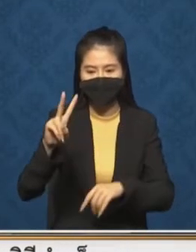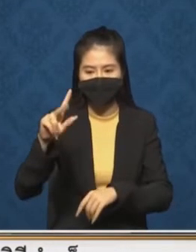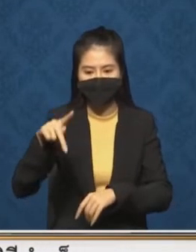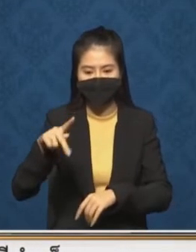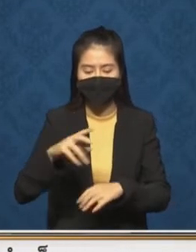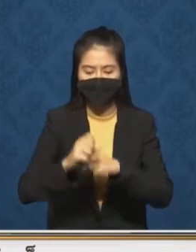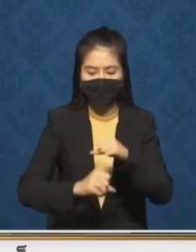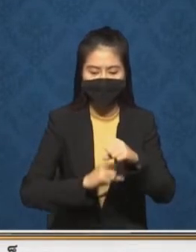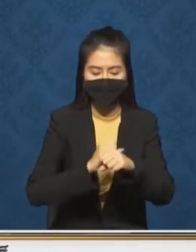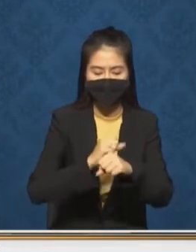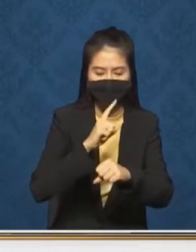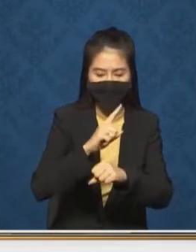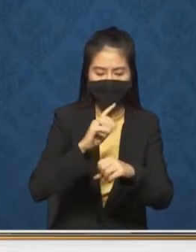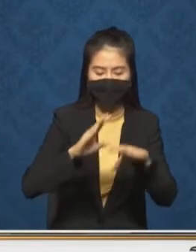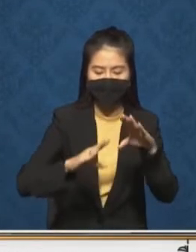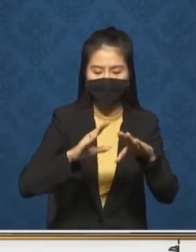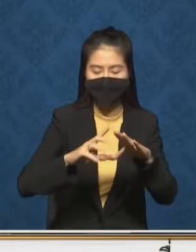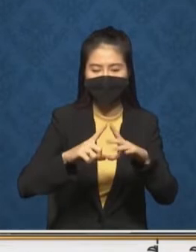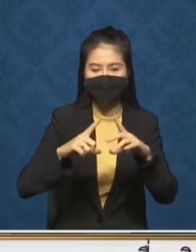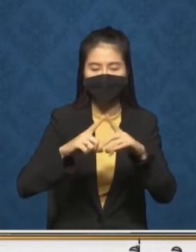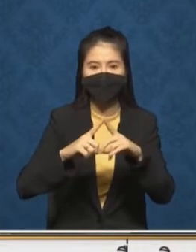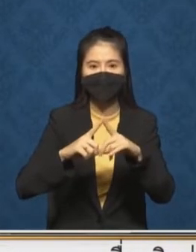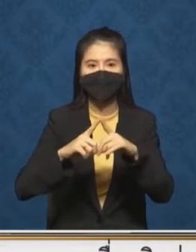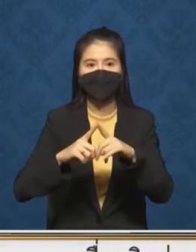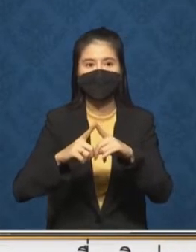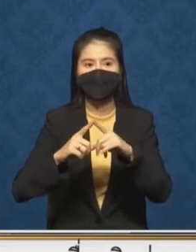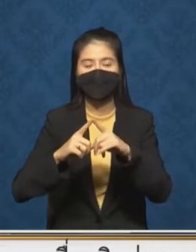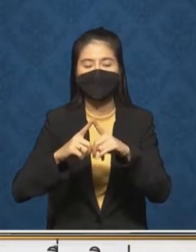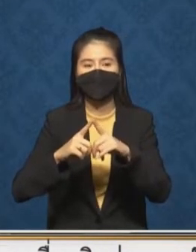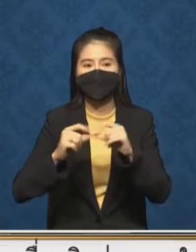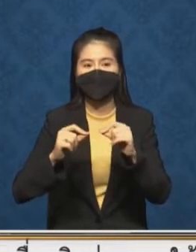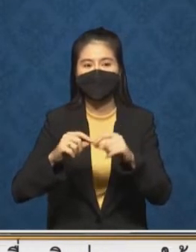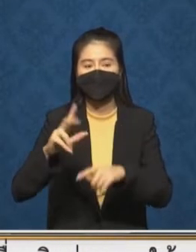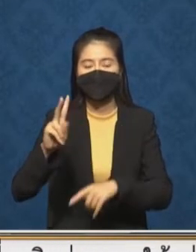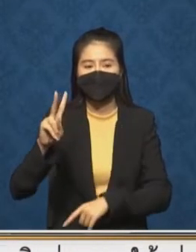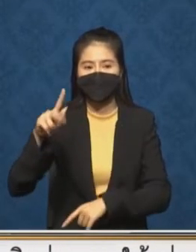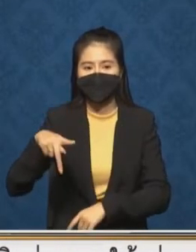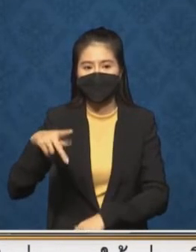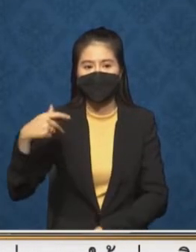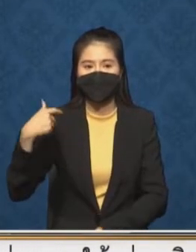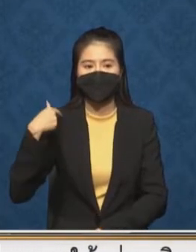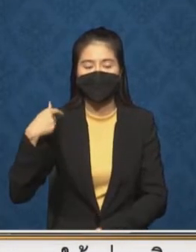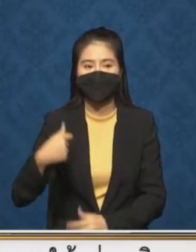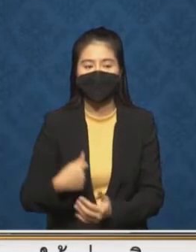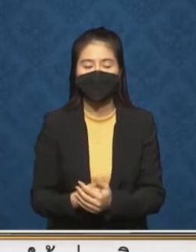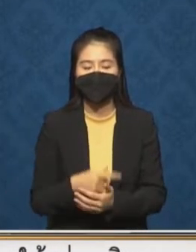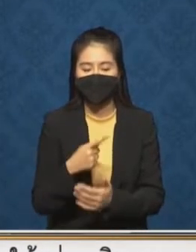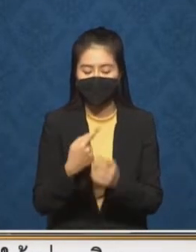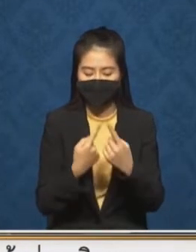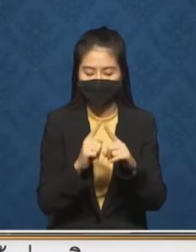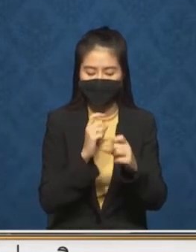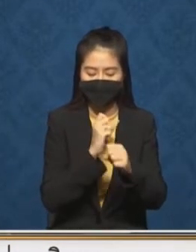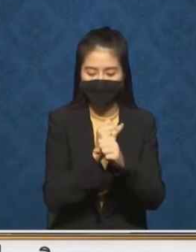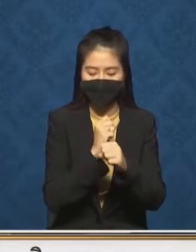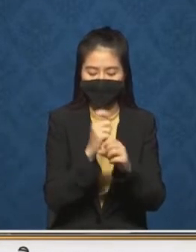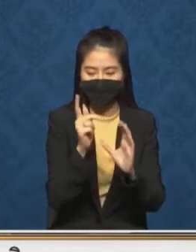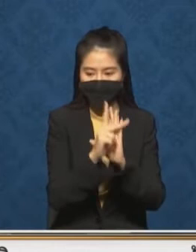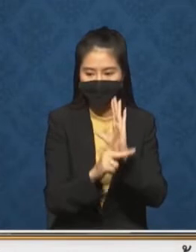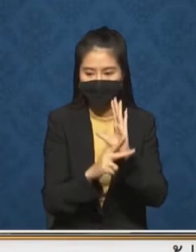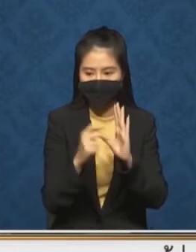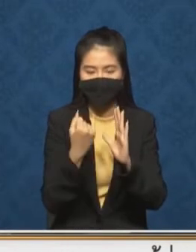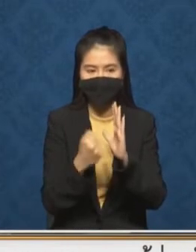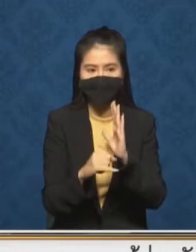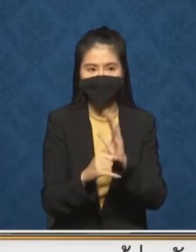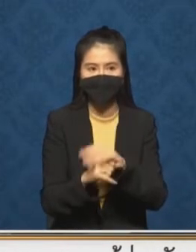2,000 คดีครับคถามมอยว่า อาณะคดีทเกิดข้นะครั ท่ประทานครัมั